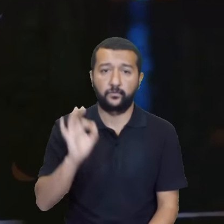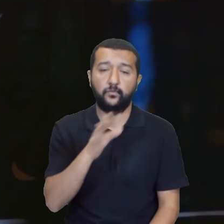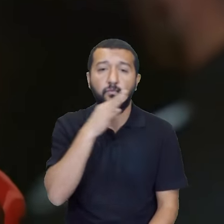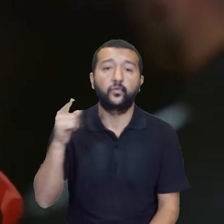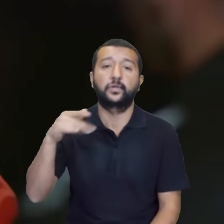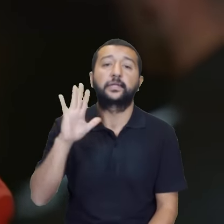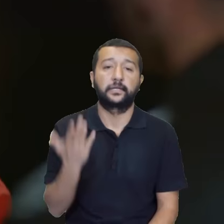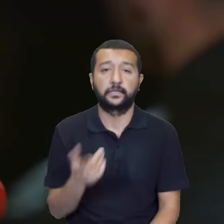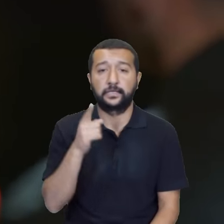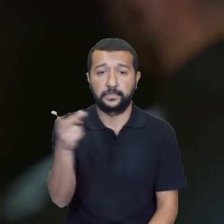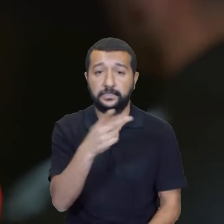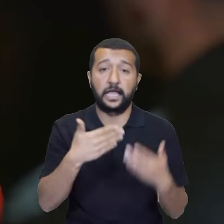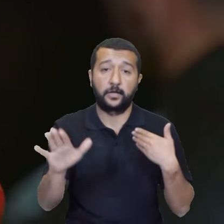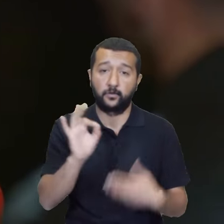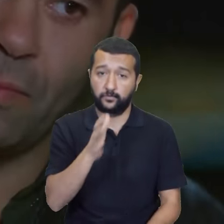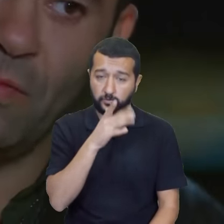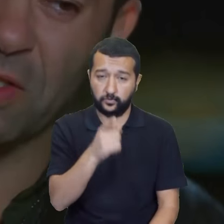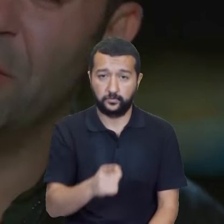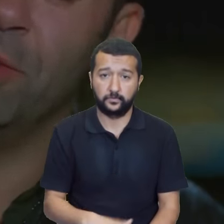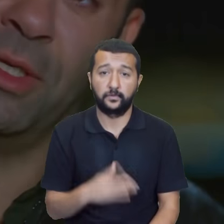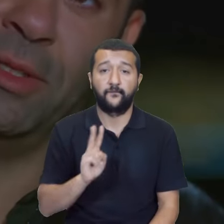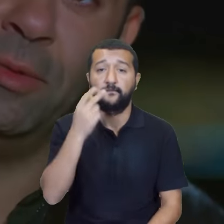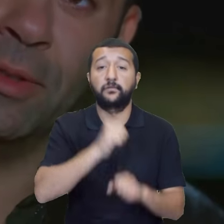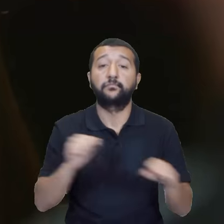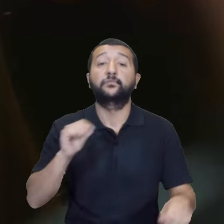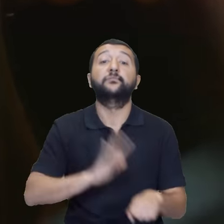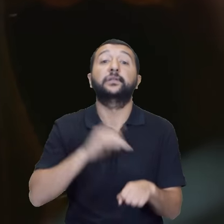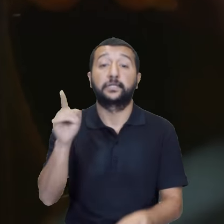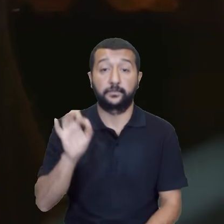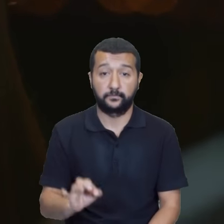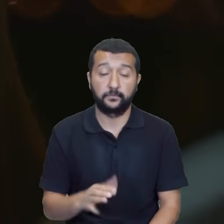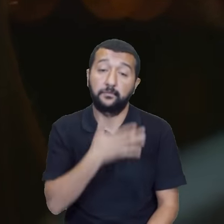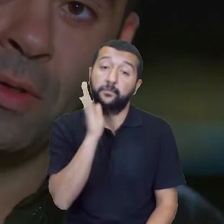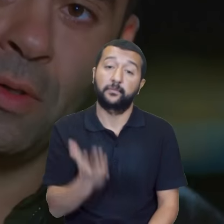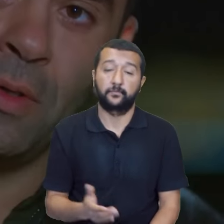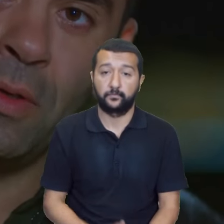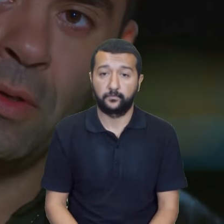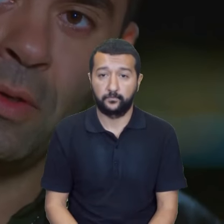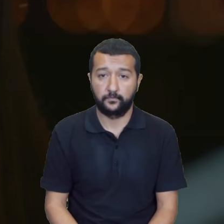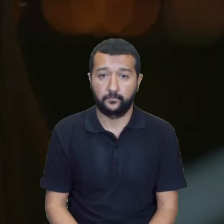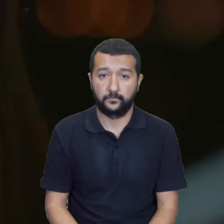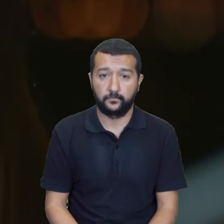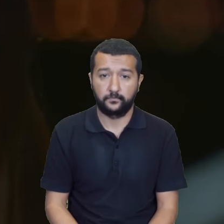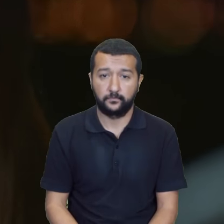değil. Bir türlü ayrılıyorlar biliyorsun. Vazgeçmeyecekler değil mi? Bilmem.